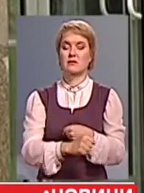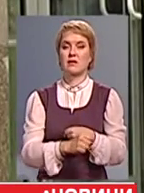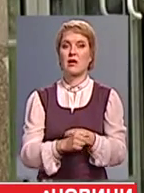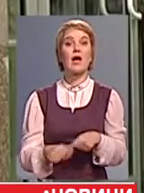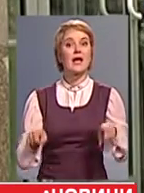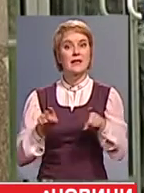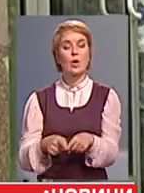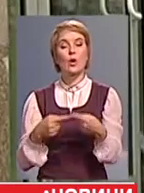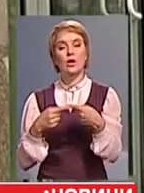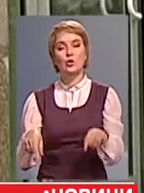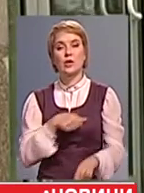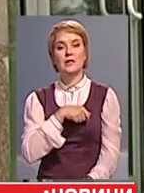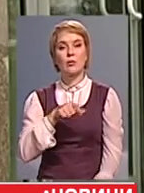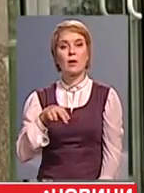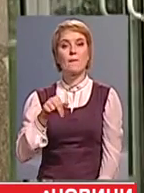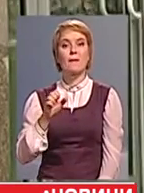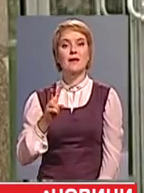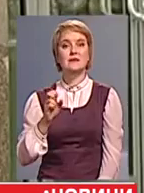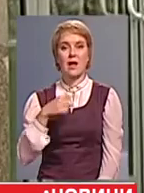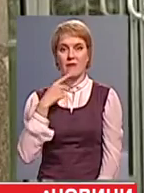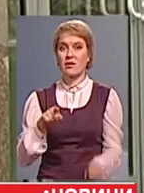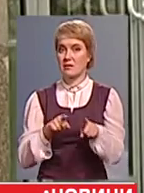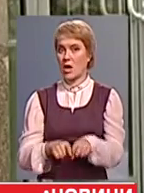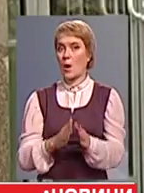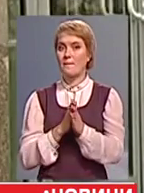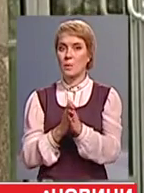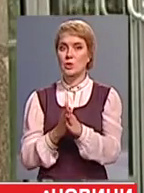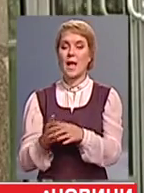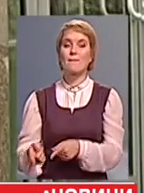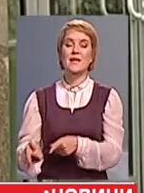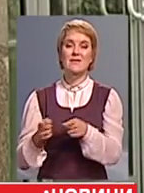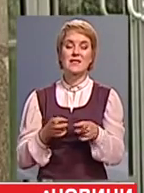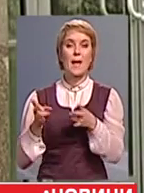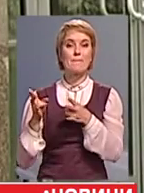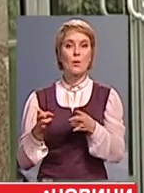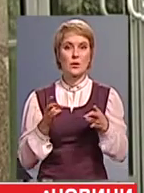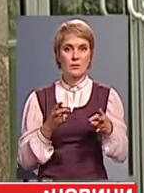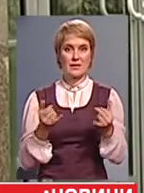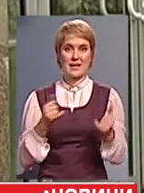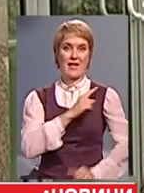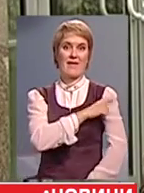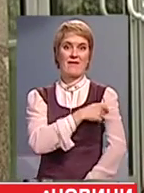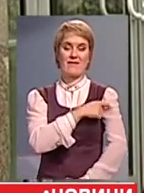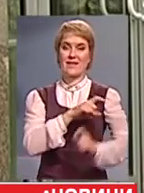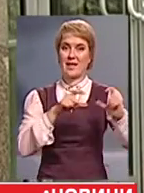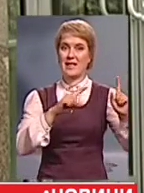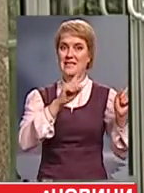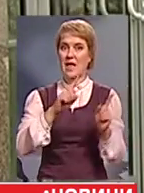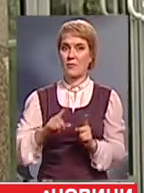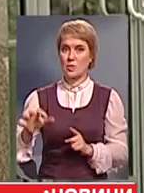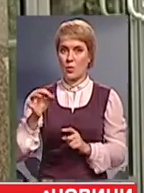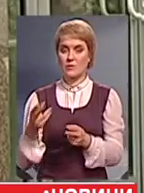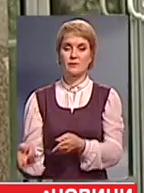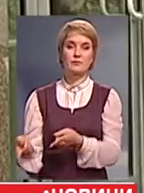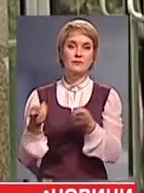також інший депутат Валерій Пацкан сказав, що він також просить перевести потерпілих, які зараз у лікарні Закарпатській області, перевести їх до